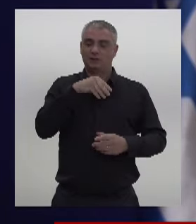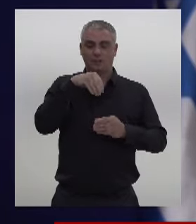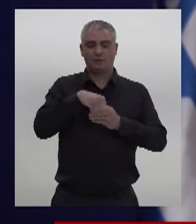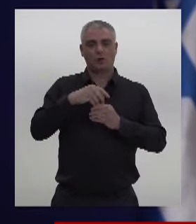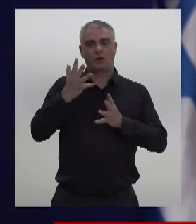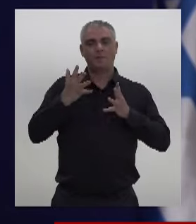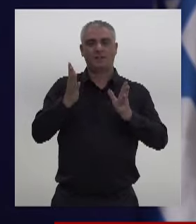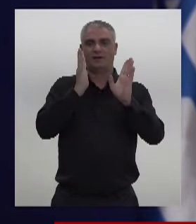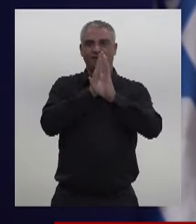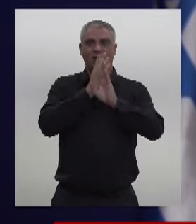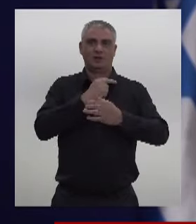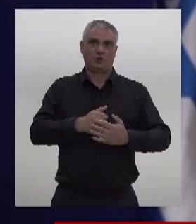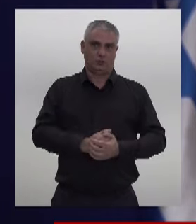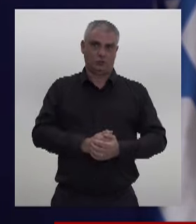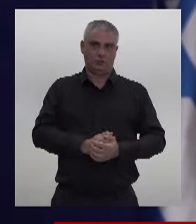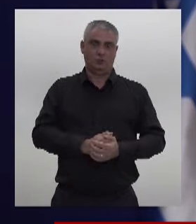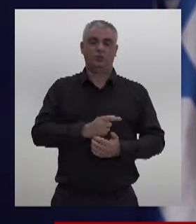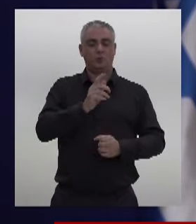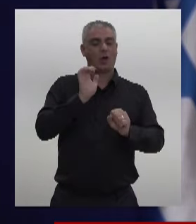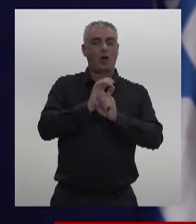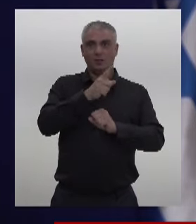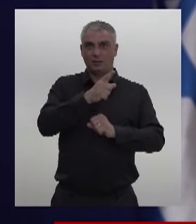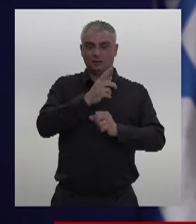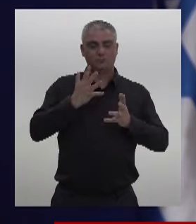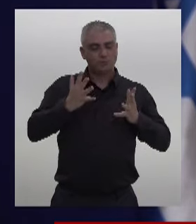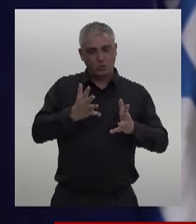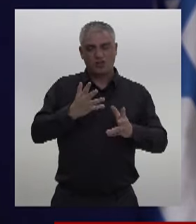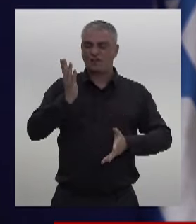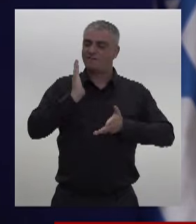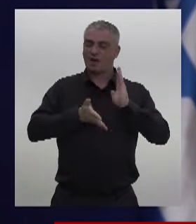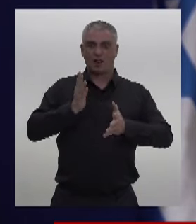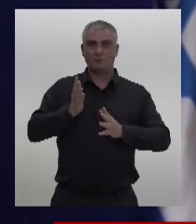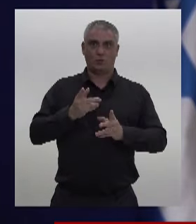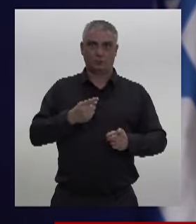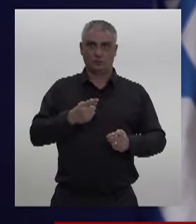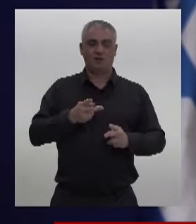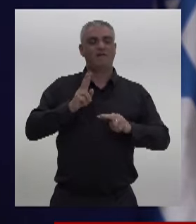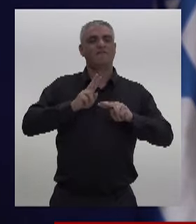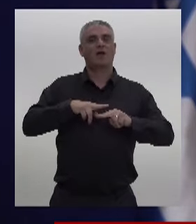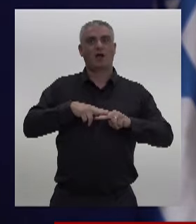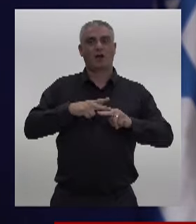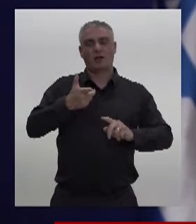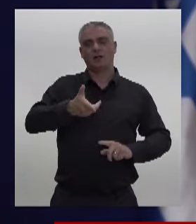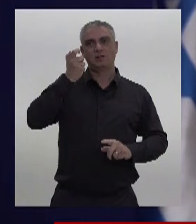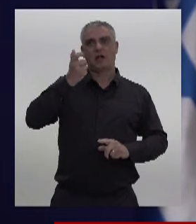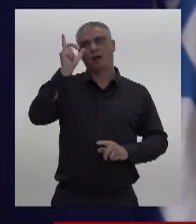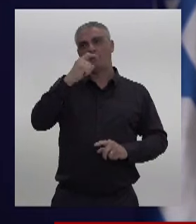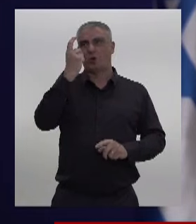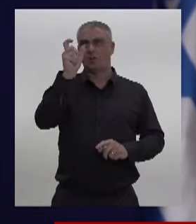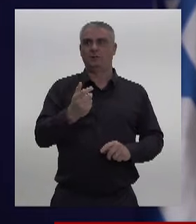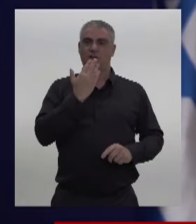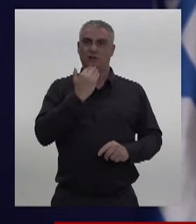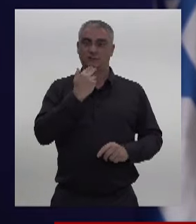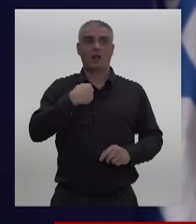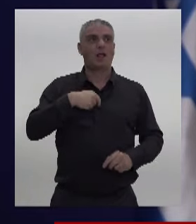מתקפת הטרור הוא אנס אותה בברוטליות ובאלימות נקץ ולאחר מכן ירע באזרח ישראלי